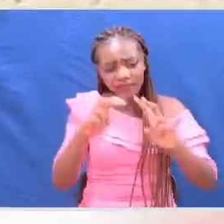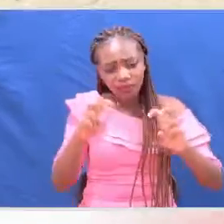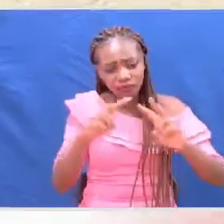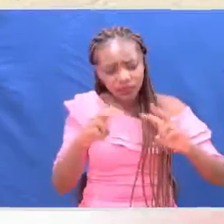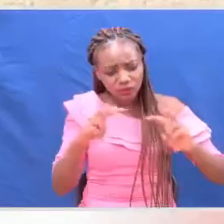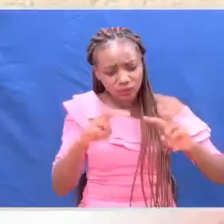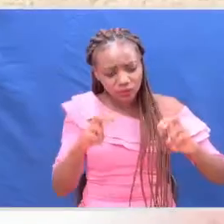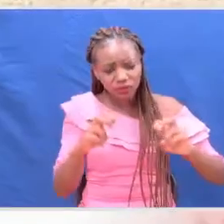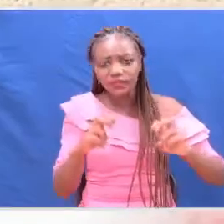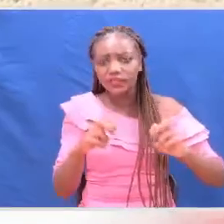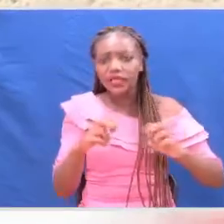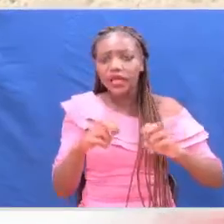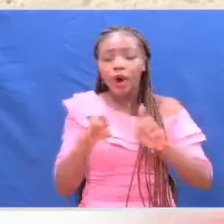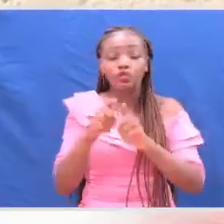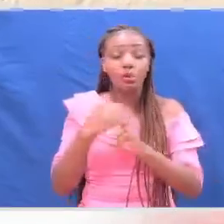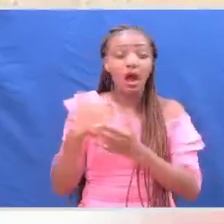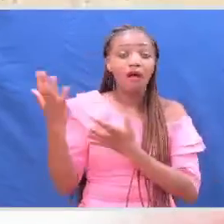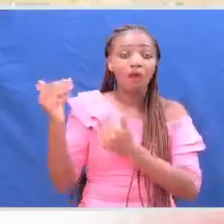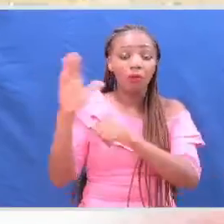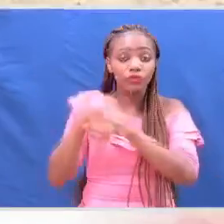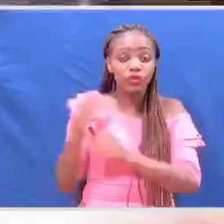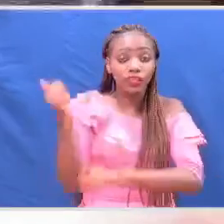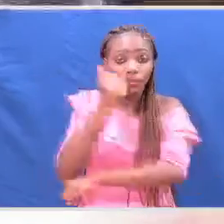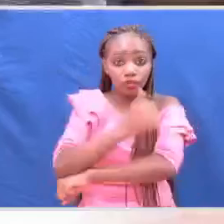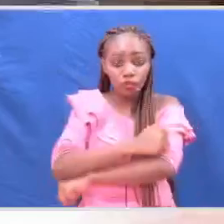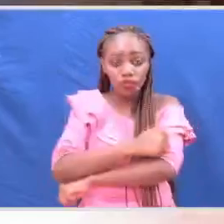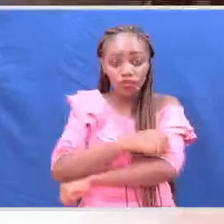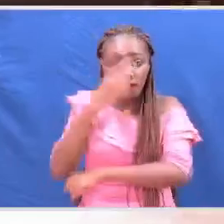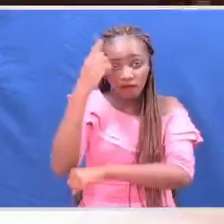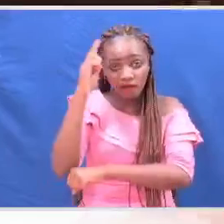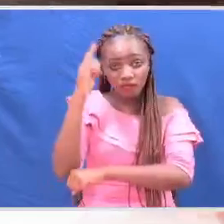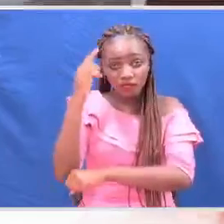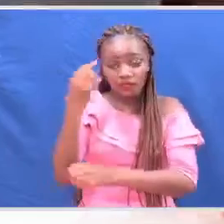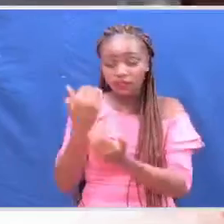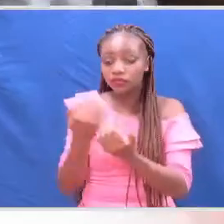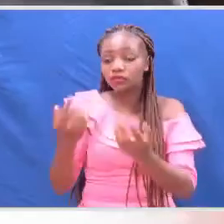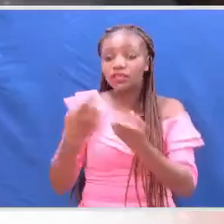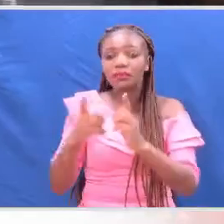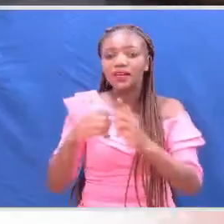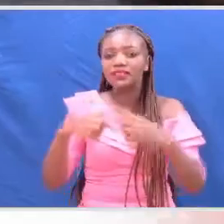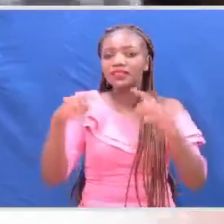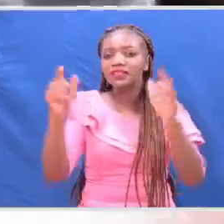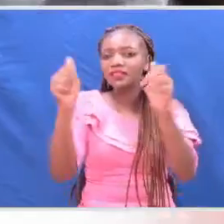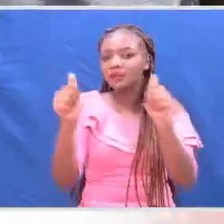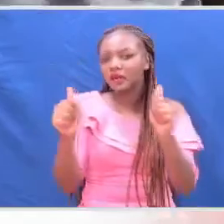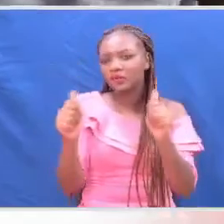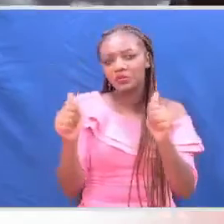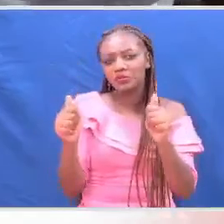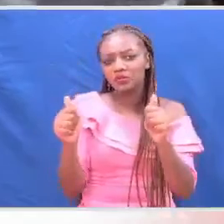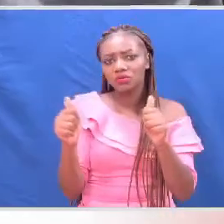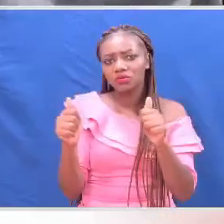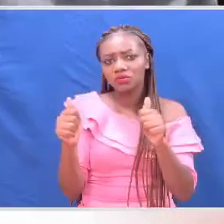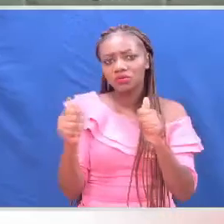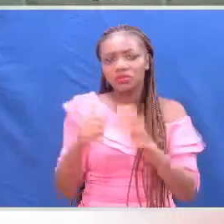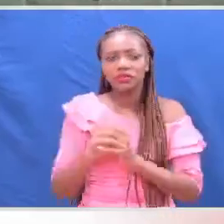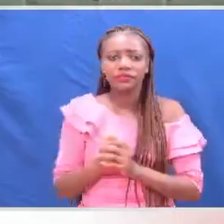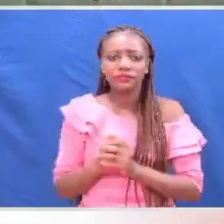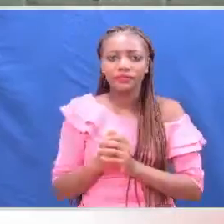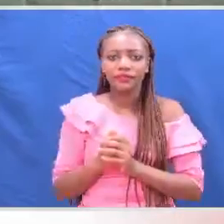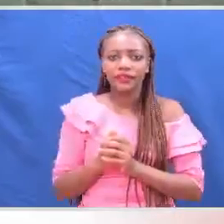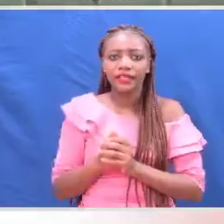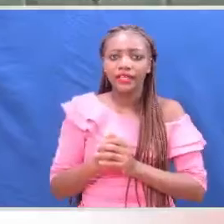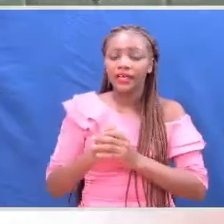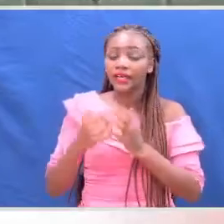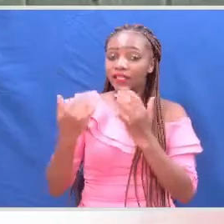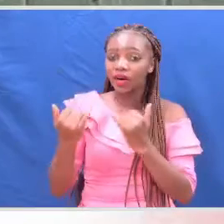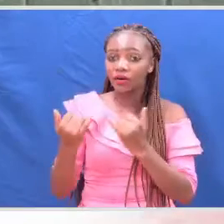na matumaini ya kupata shule ya kuwasomesha wanao, ila juhudi zake hazijafua dafu. Wenye nilishindwa nikawatoa